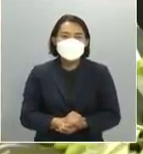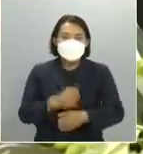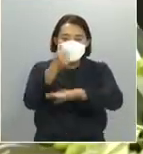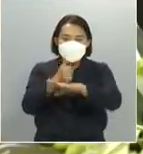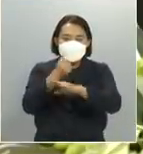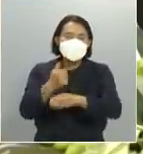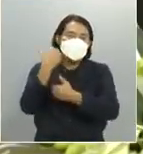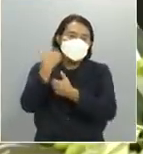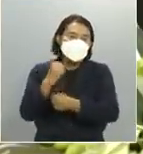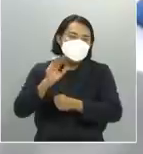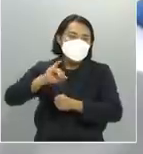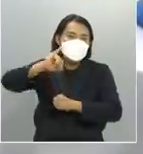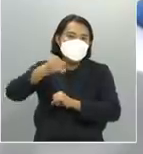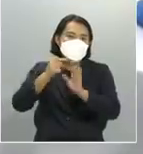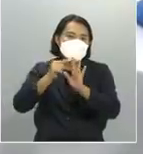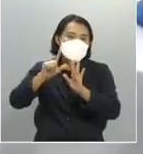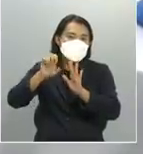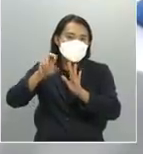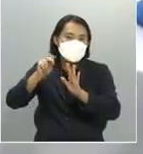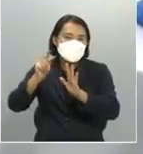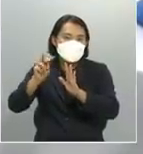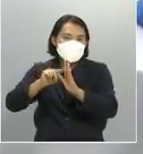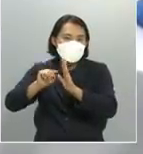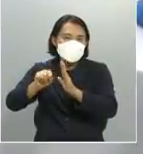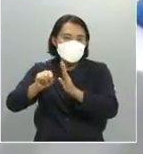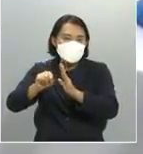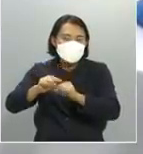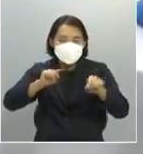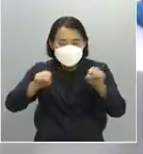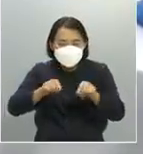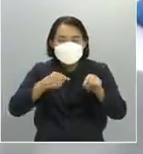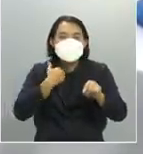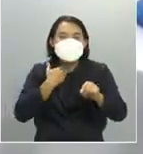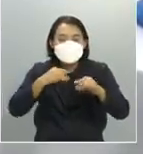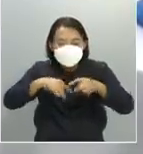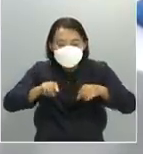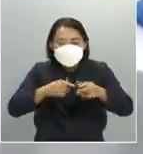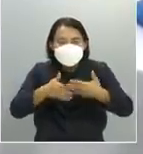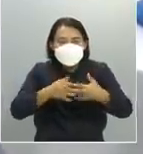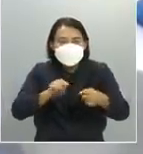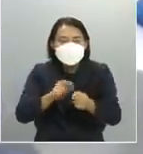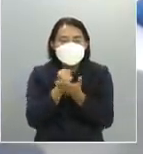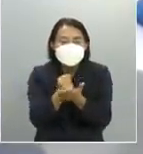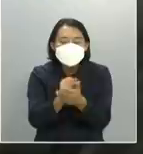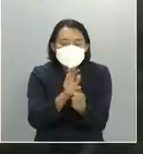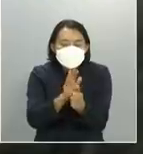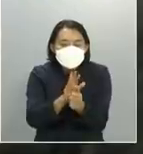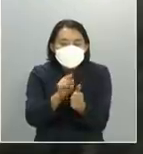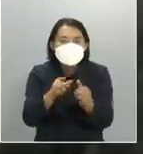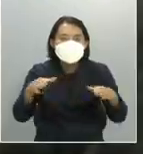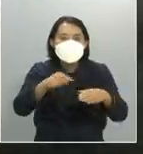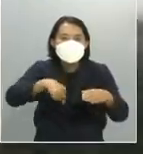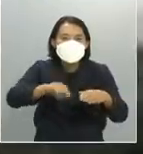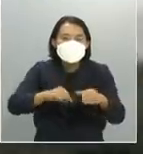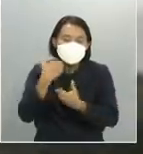บอกนะครับว่าบางเรื่องอาจจะเห็นไม่ตรงกันเป็นเรื่องปกติทุกคนต้องช่วยประคับประคองรักษาเอกภาพของพรรคไ